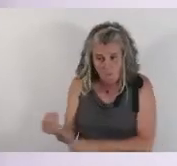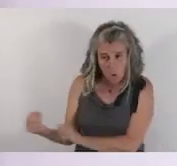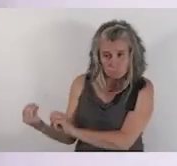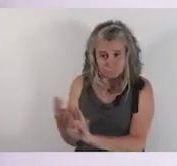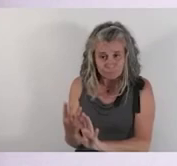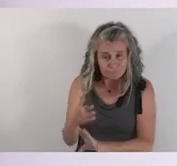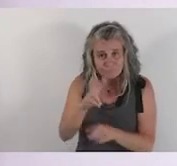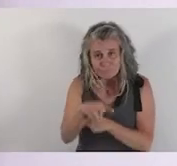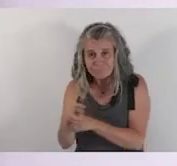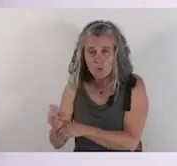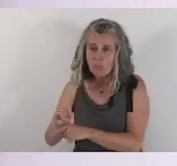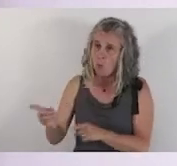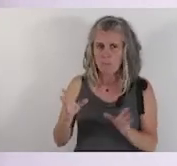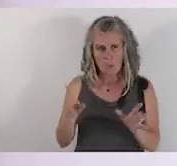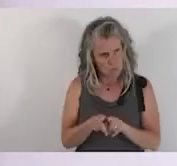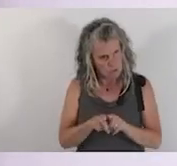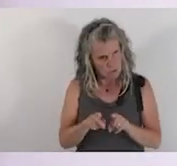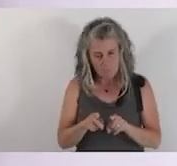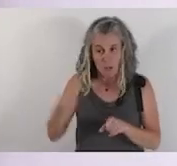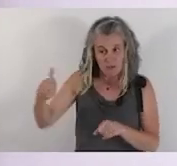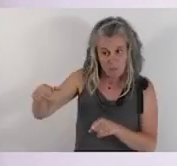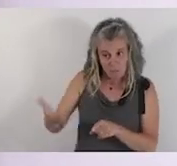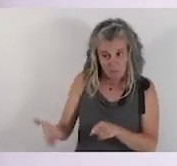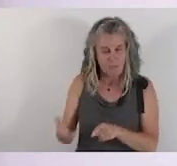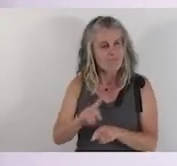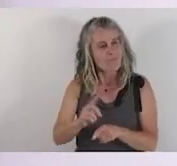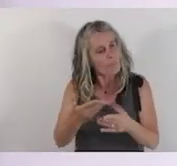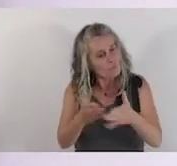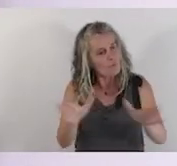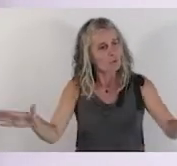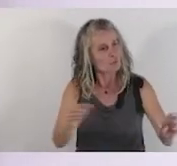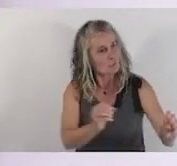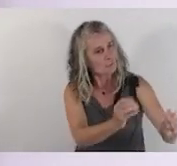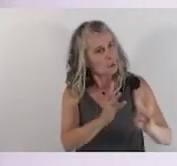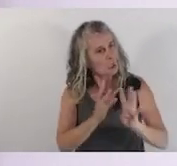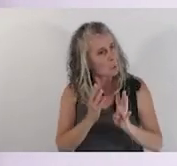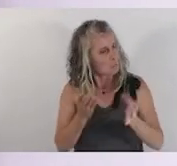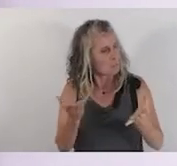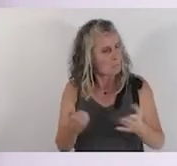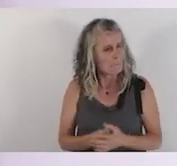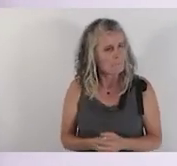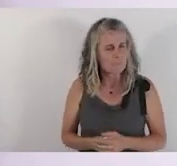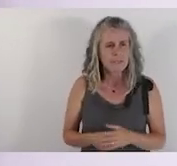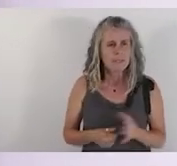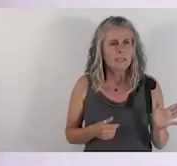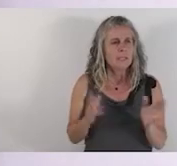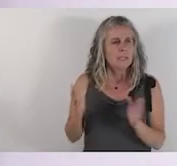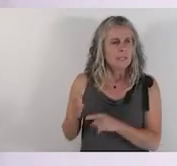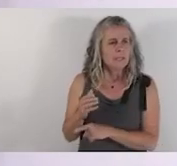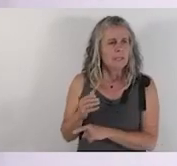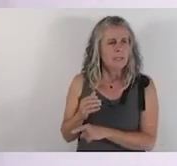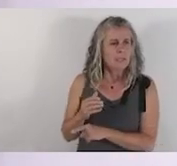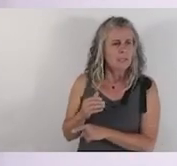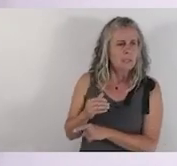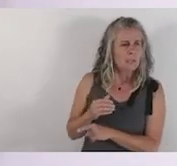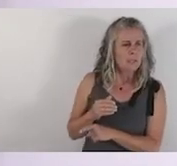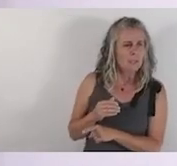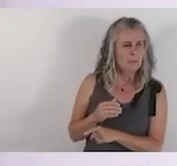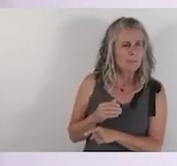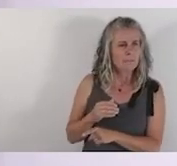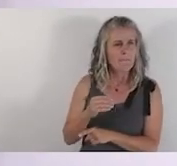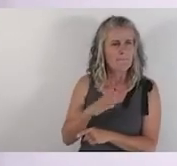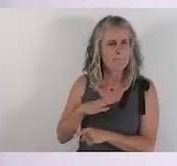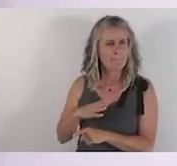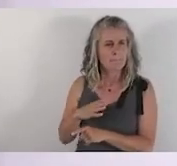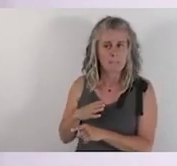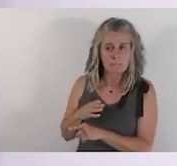largement au public, de montrer les valeurs de l'Olympisme, que saurait mieux décrire Gian Piero que moi. Peut-être qu'on organisera d'ailleurs quelque chose dans la foulée